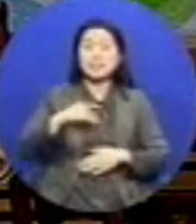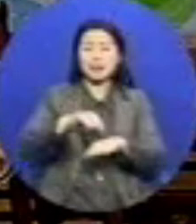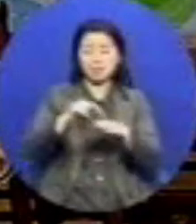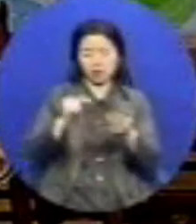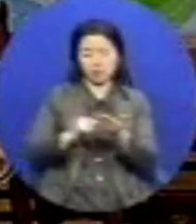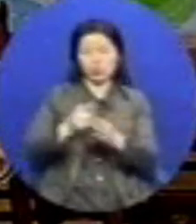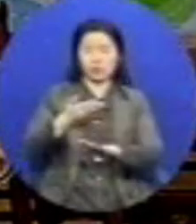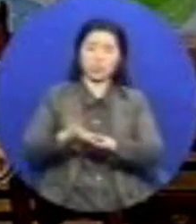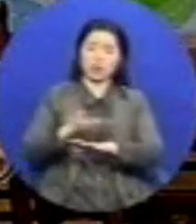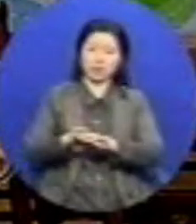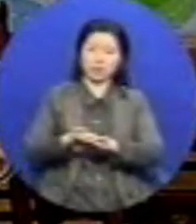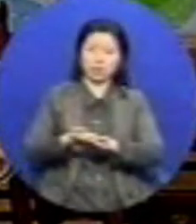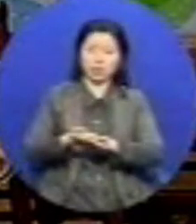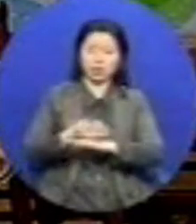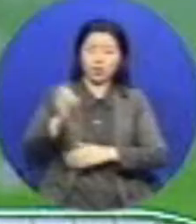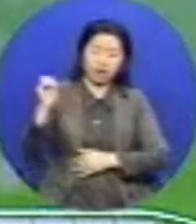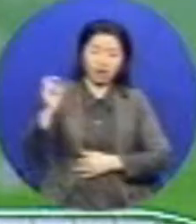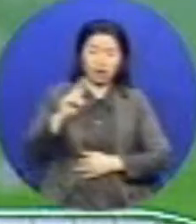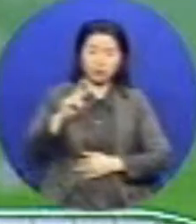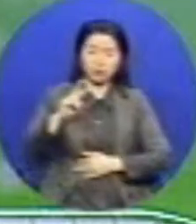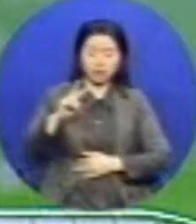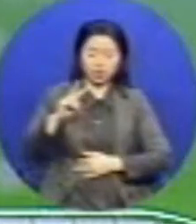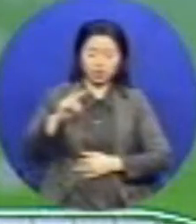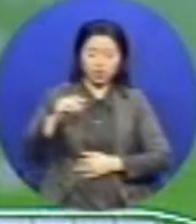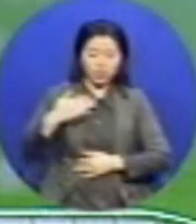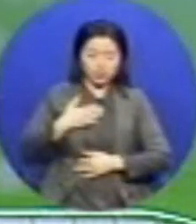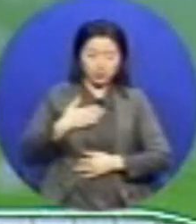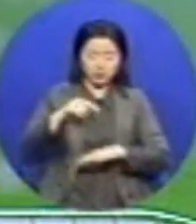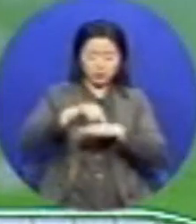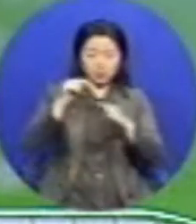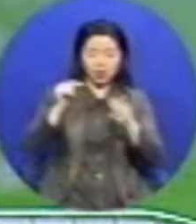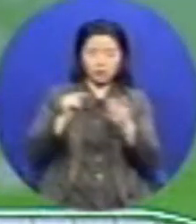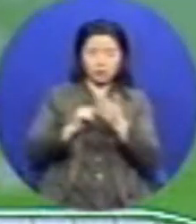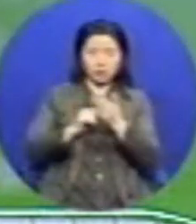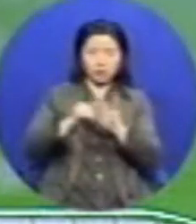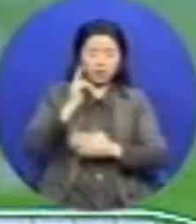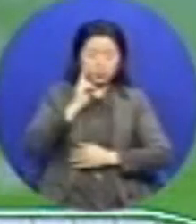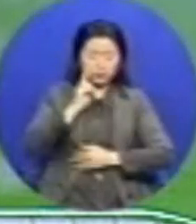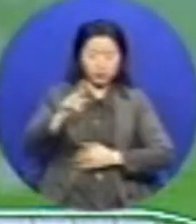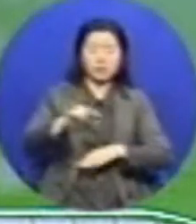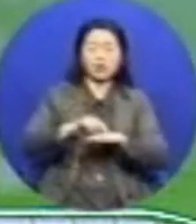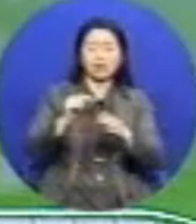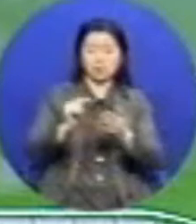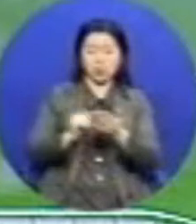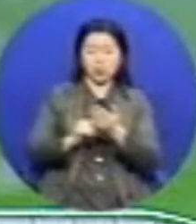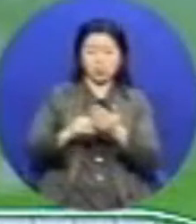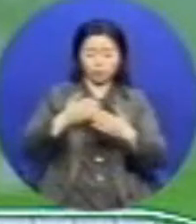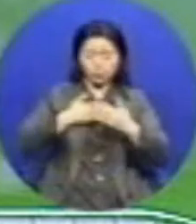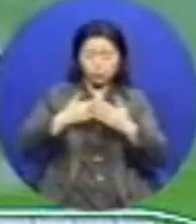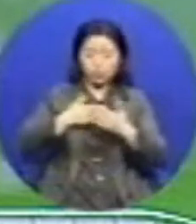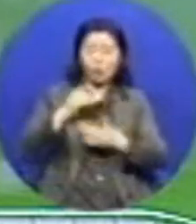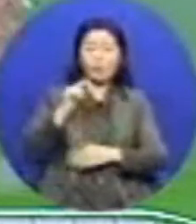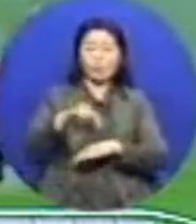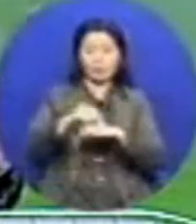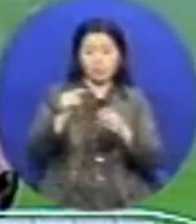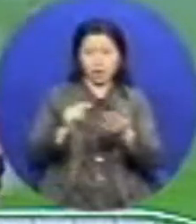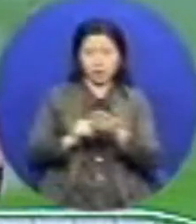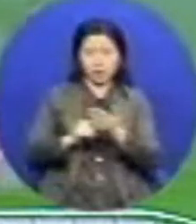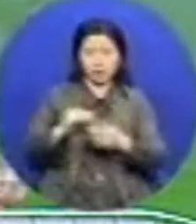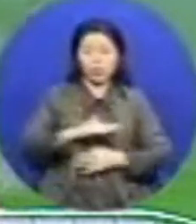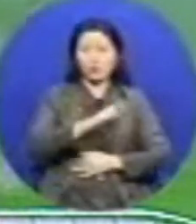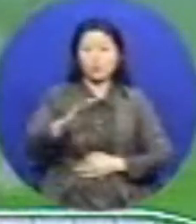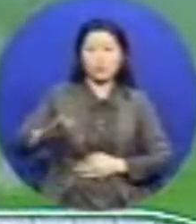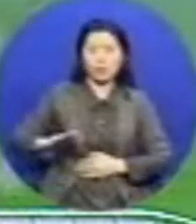갑자기 제 마음에 가정에 대한 굉장히 생각한 마음 두려운 마음 주님께서는 우리의 가정에